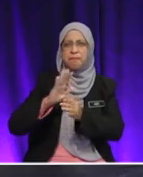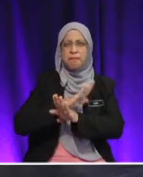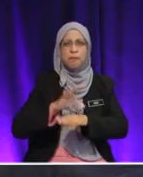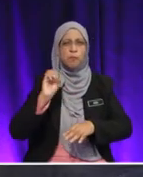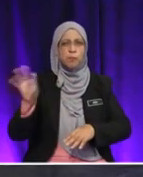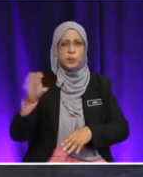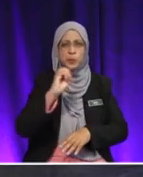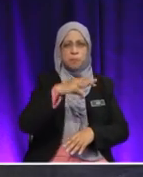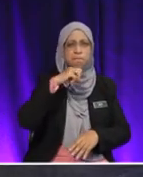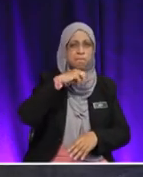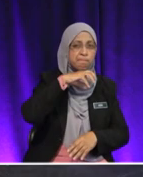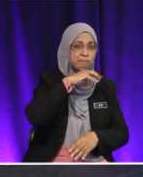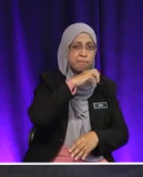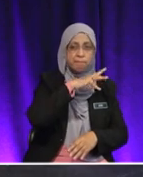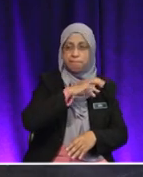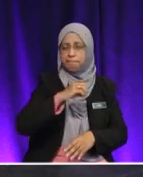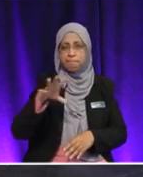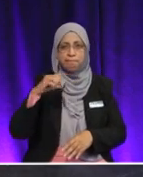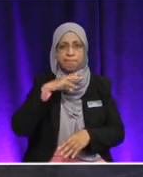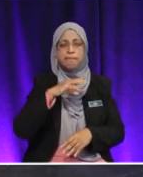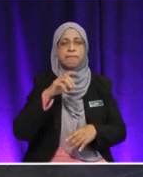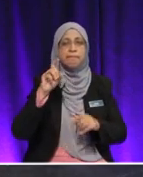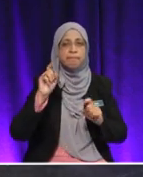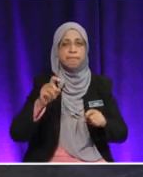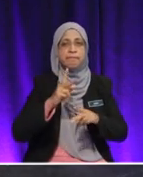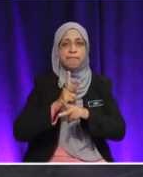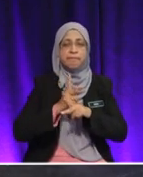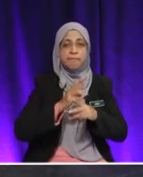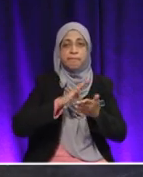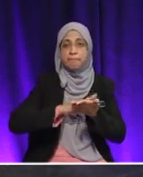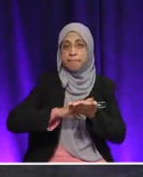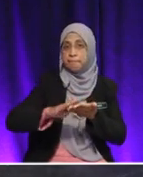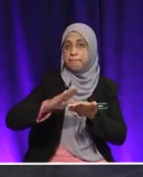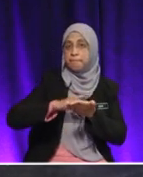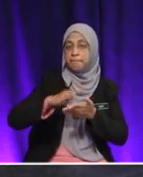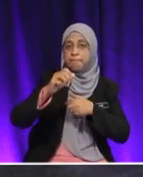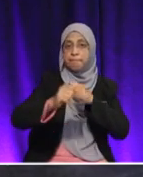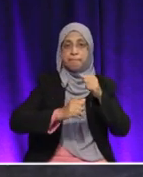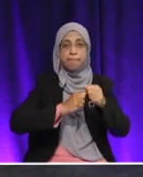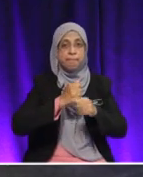salah satu tanggung jawab kita menjaga kelestarian alam sekitar